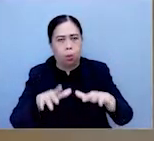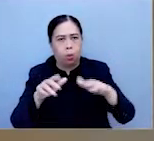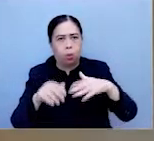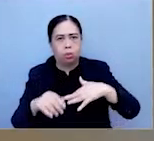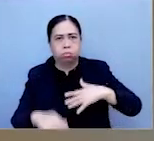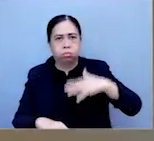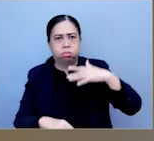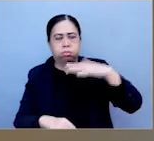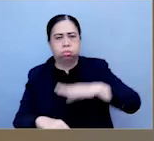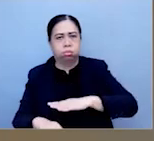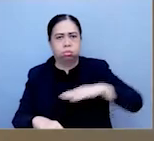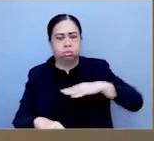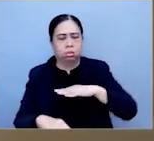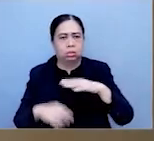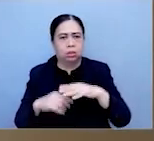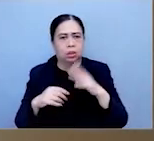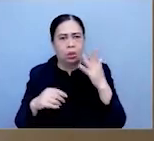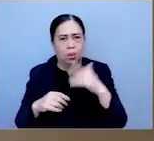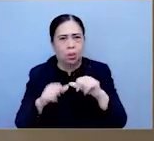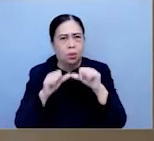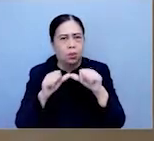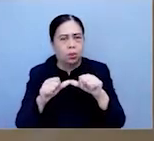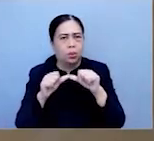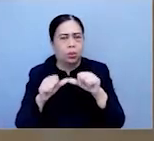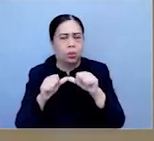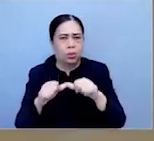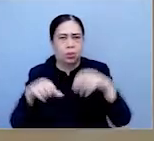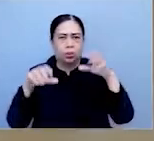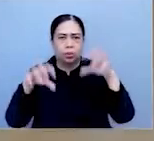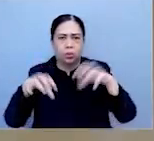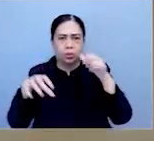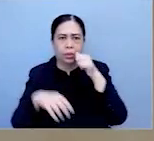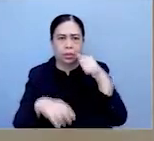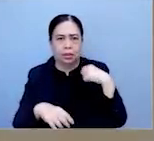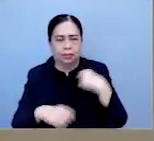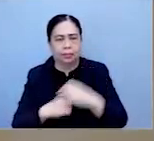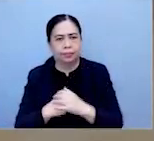baywangan tubig. Bunsod ito ng walang tigil na pag-ulan kahapon.